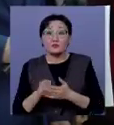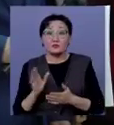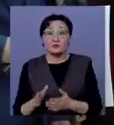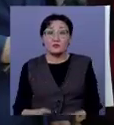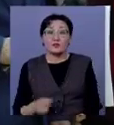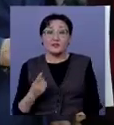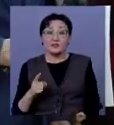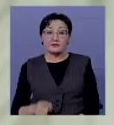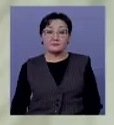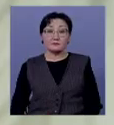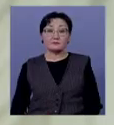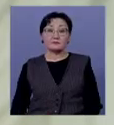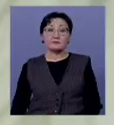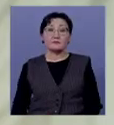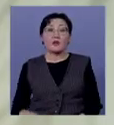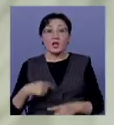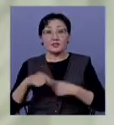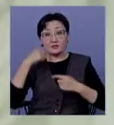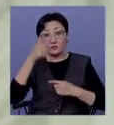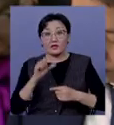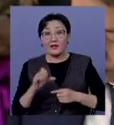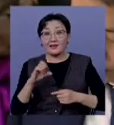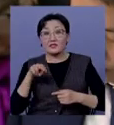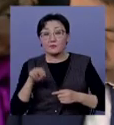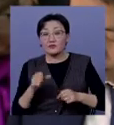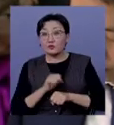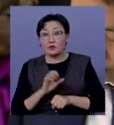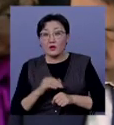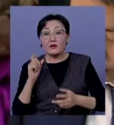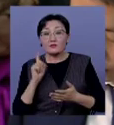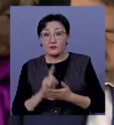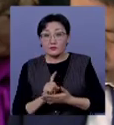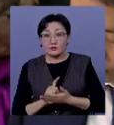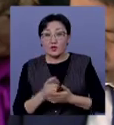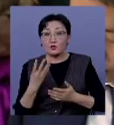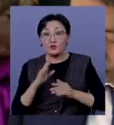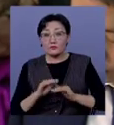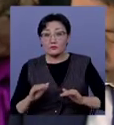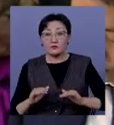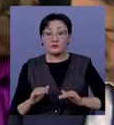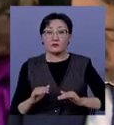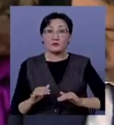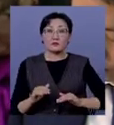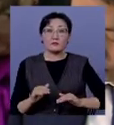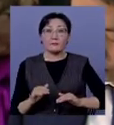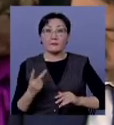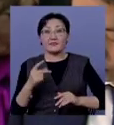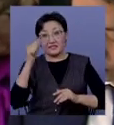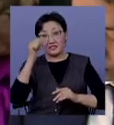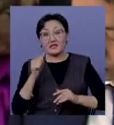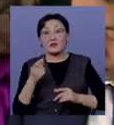Неге? Қазір келесі жылы айыспы тоқталмайды, міндетті түрде сіз 4 балаңыз. Қазір екі ай аламай